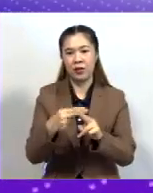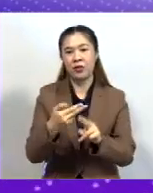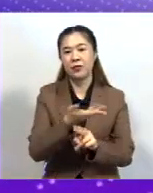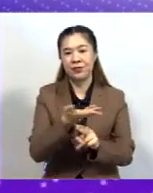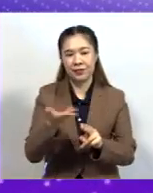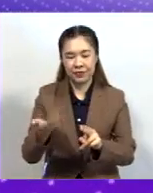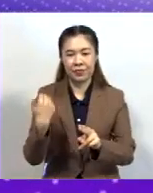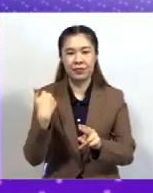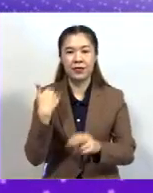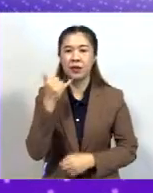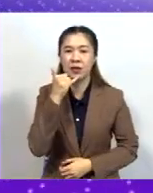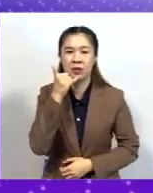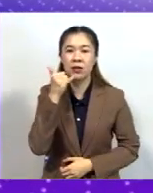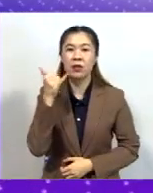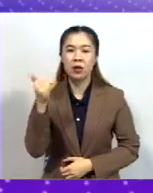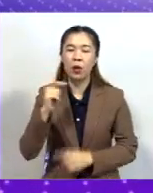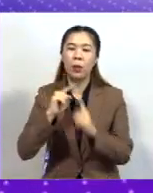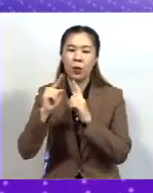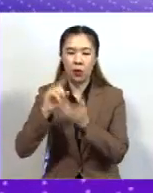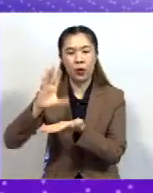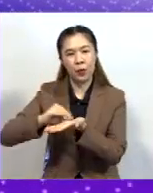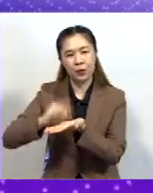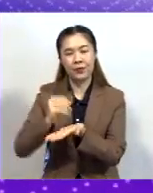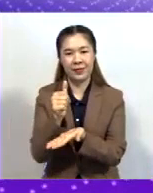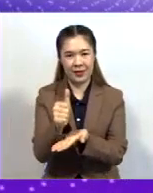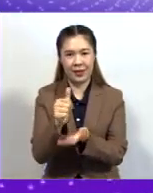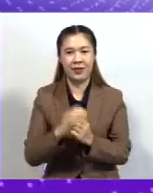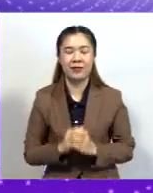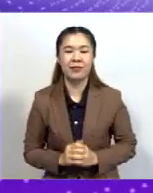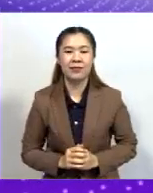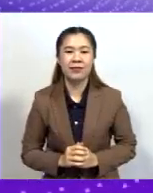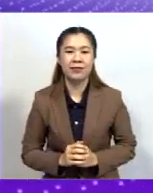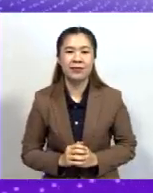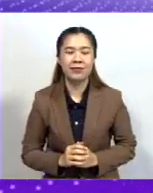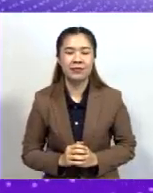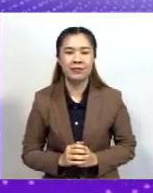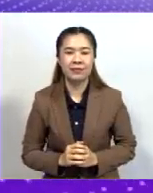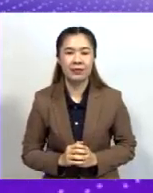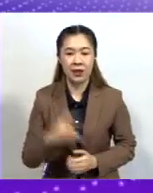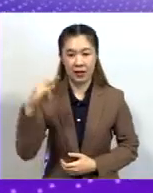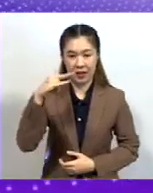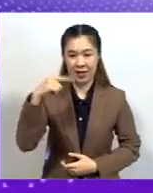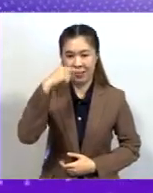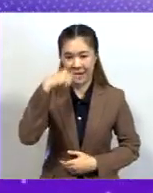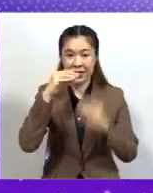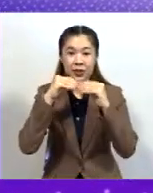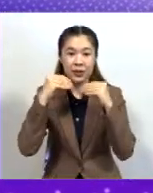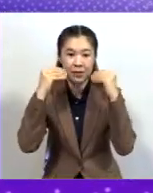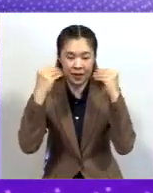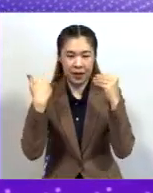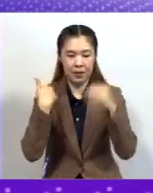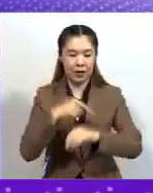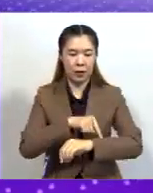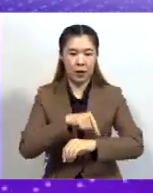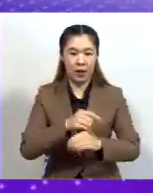thaiairways.com นะคะเพื่อที่จะติดต่อประสานข้อมูลได้เช่นเดียวกับสายการบินไทยสมายค่ะก็ขยายระ